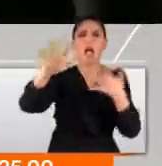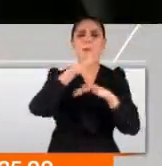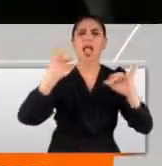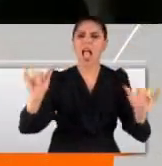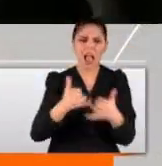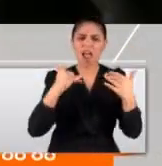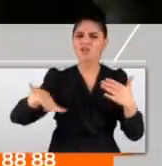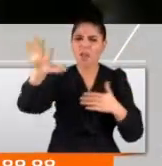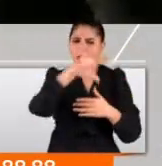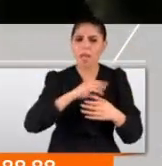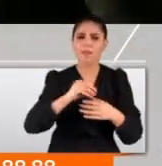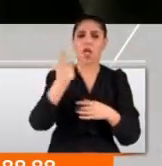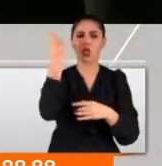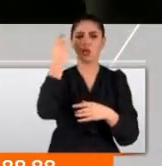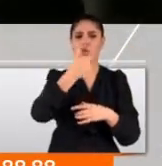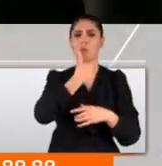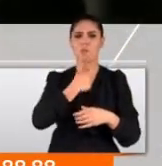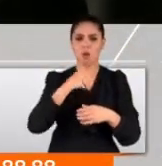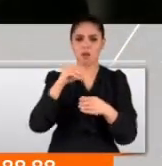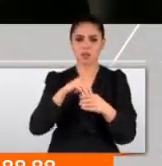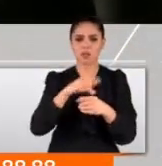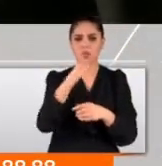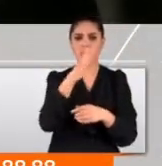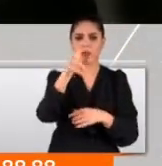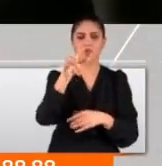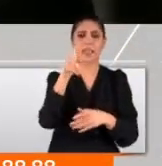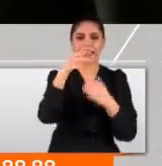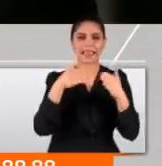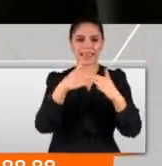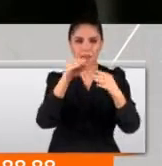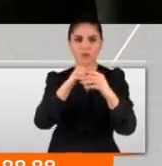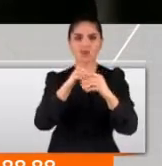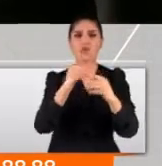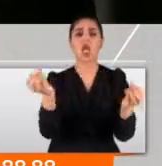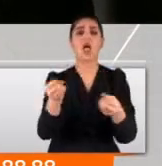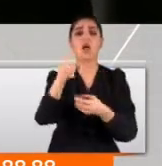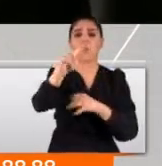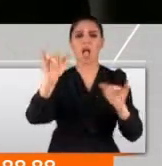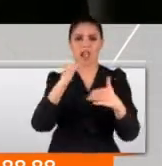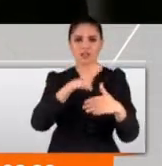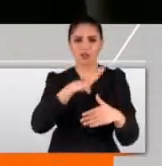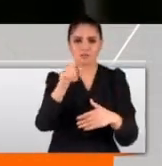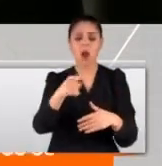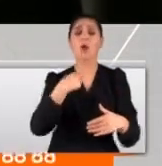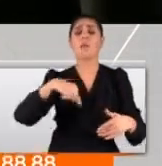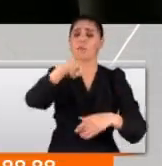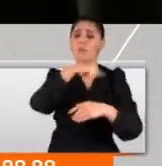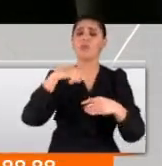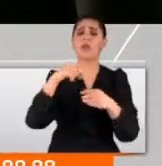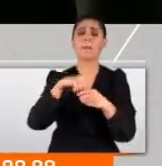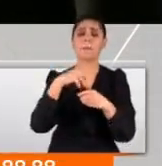işte dün boğazda biliyorsunuz bir yatta tür şeyler oldu var Yani bunlar bizi